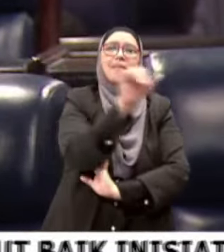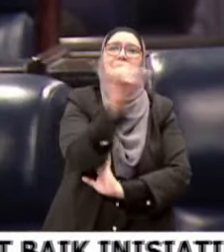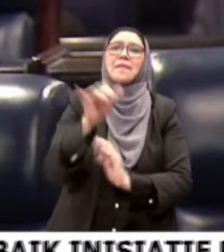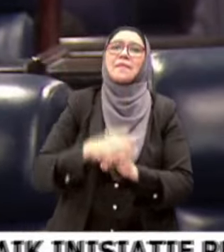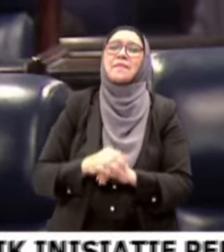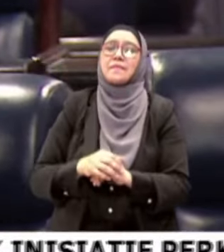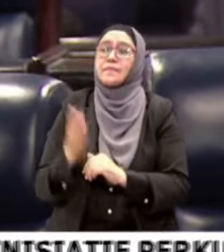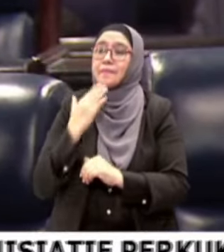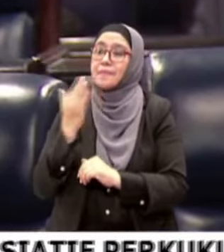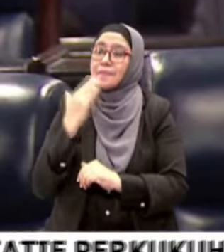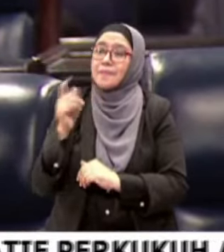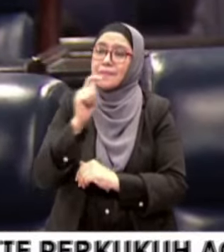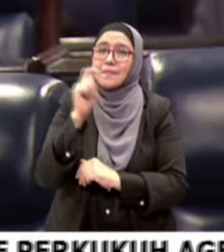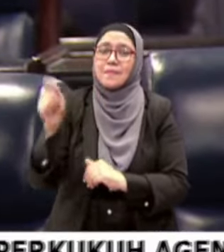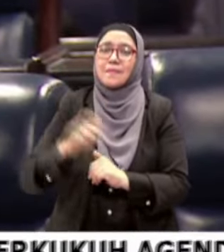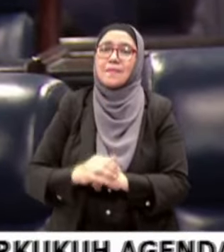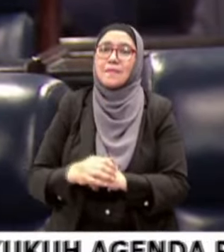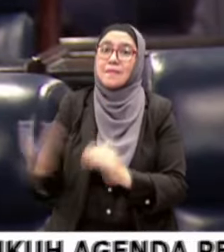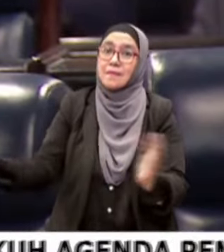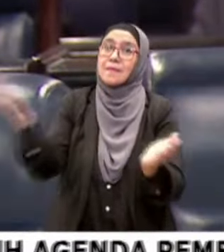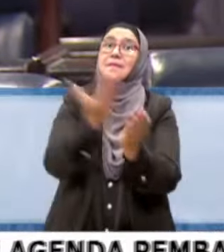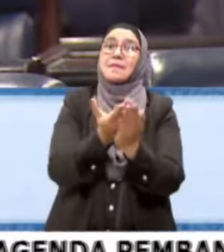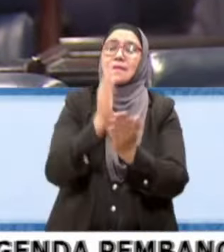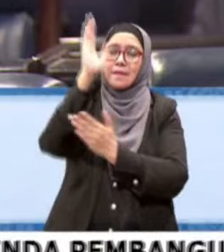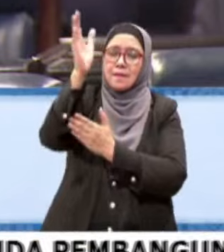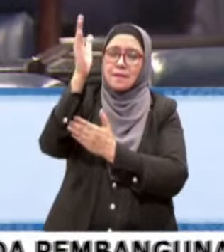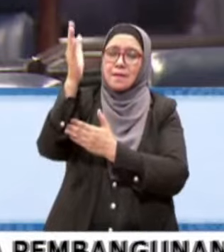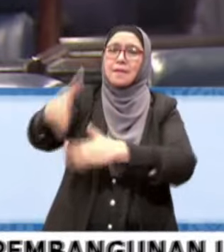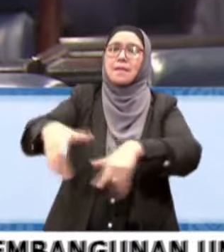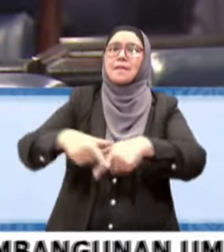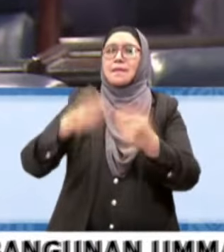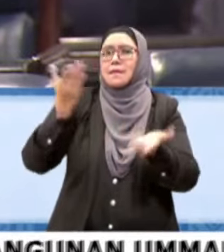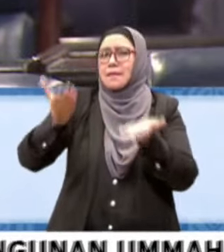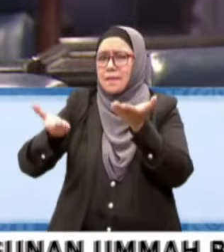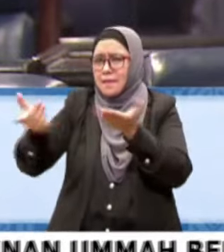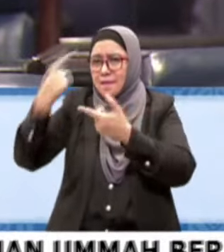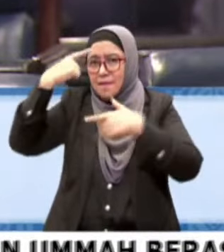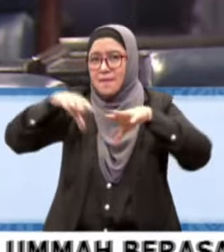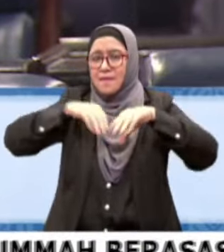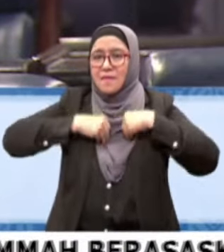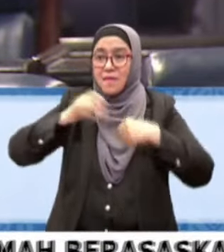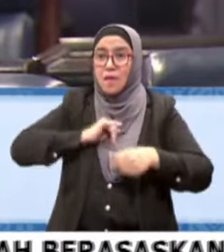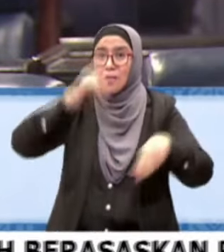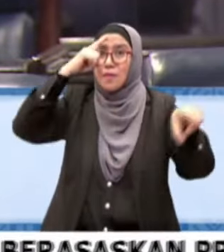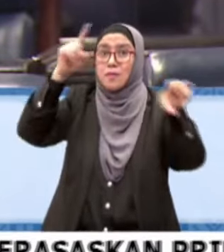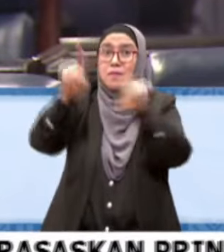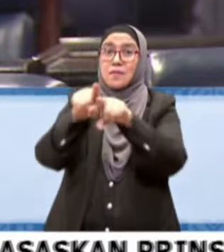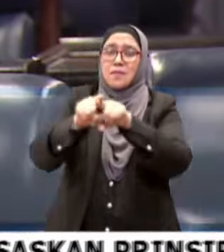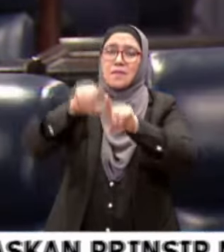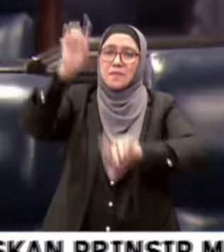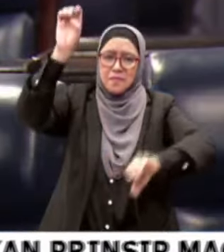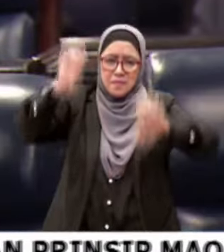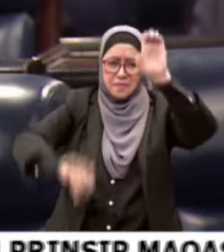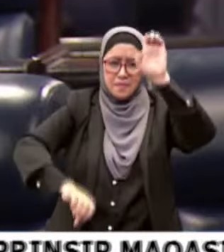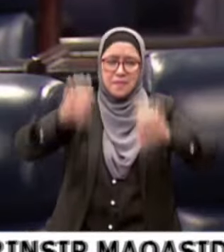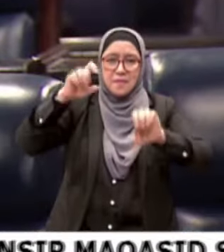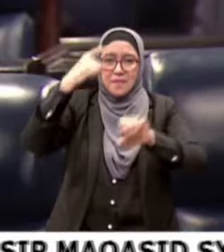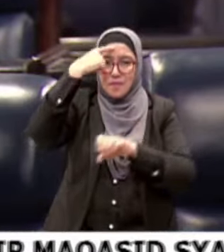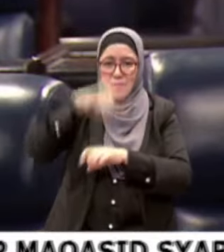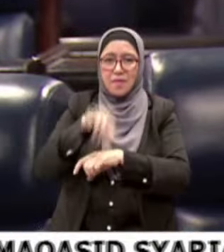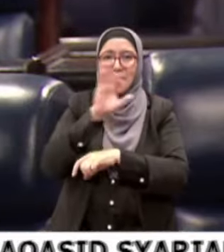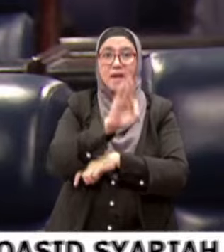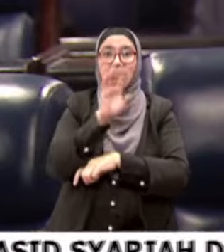cadangan Titi Wangsa akan dipertimbangkan dan juga saya setuju bahwa penilaian kita terhadap FPI bukan